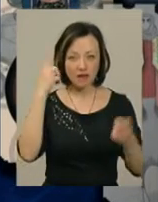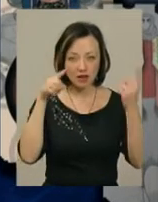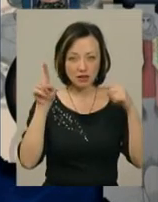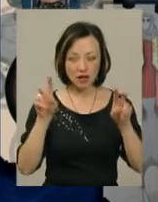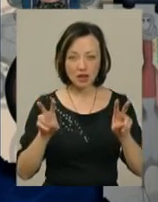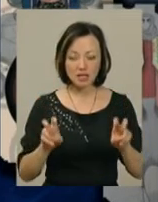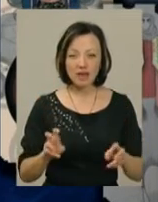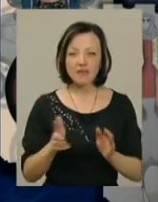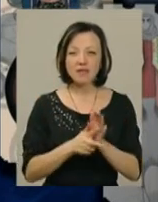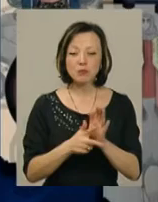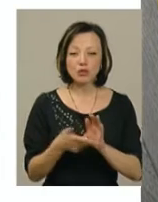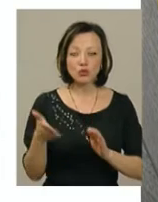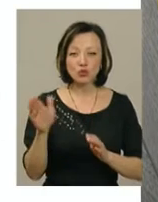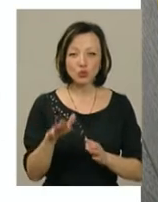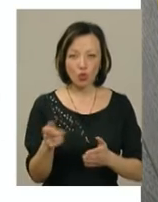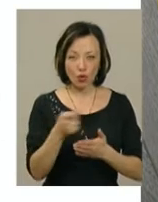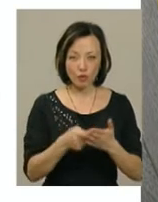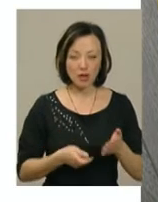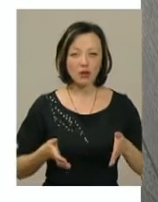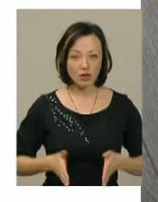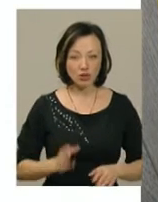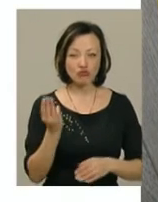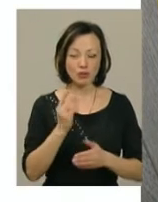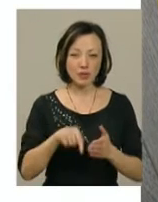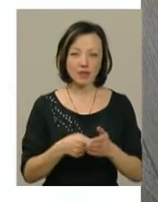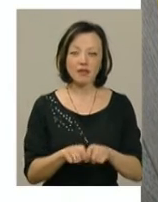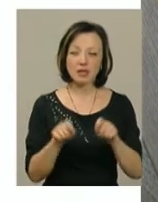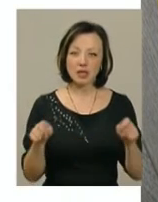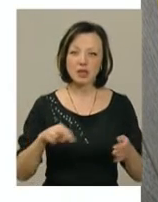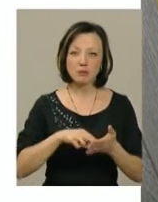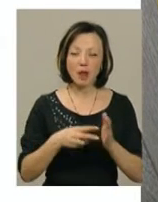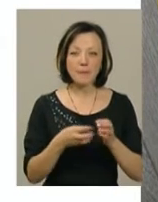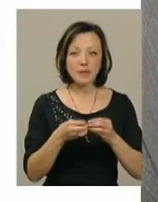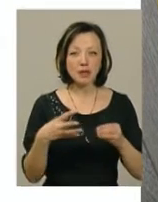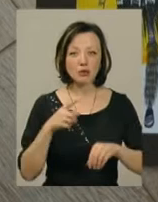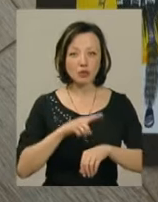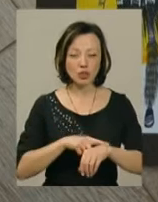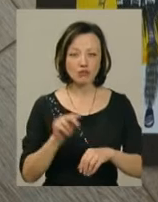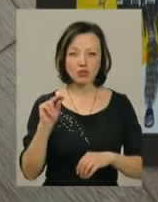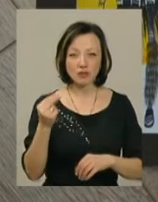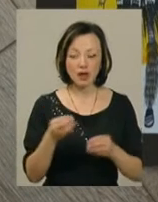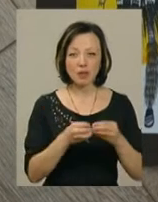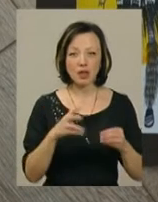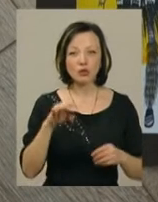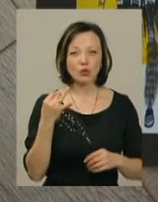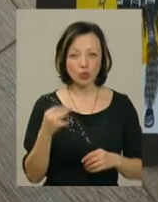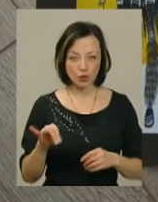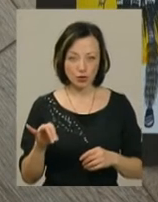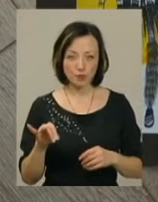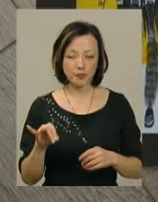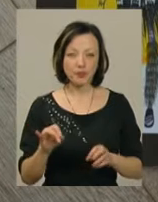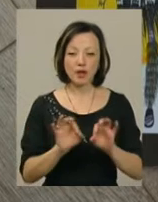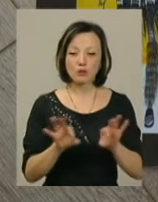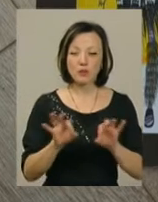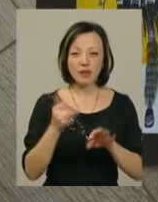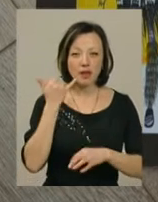80 робіт мисткині. До слова, вона родом з Шепетівки. Відкриття заплановане на 15-ту годину у четвер, 15 лютого. Як